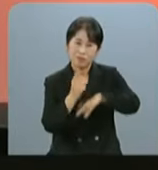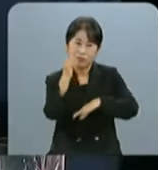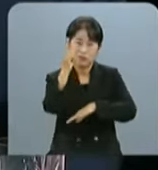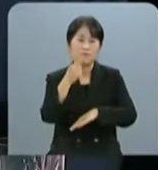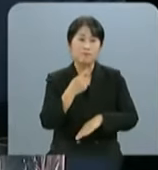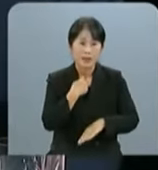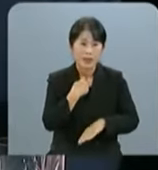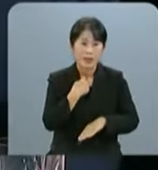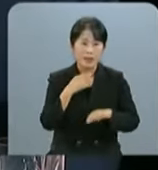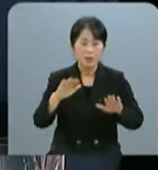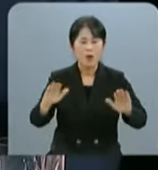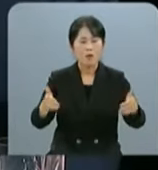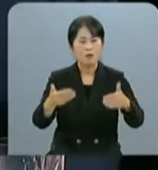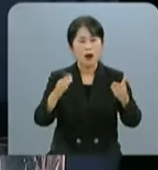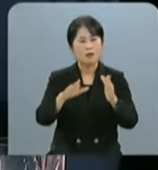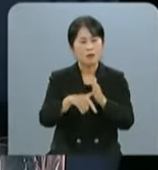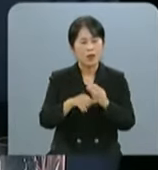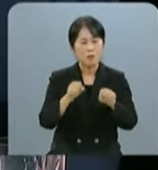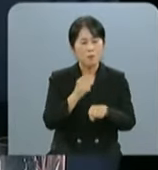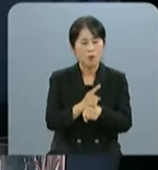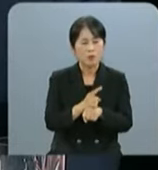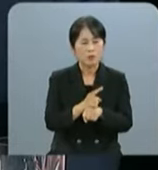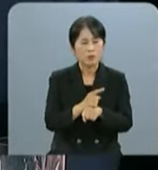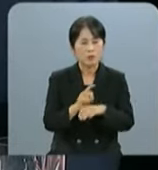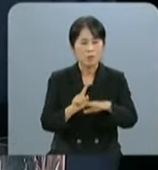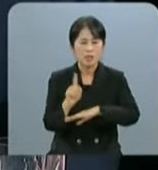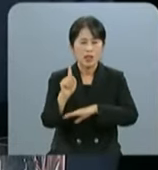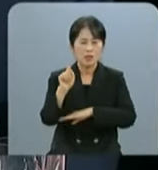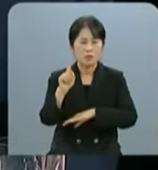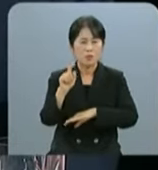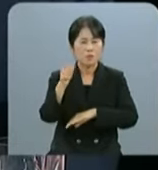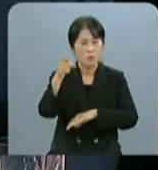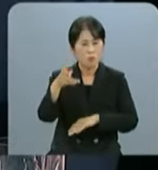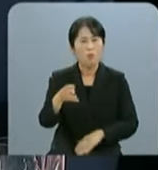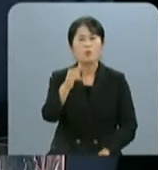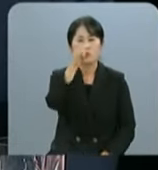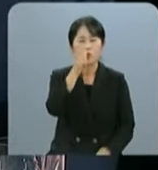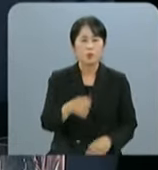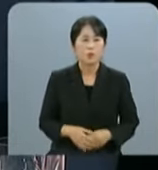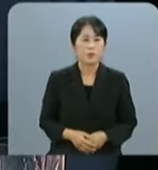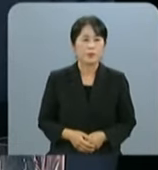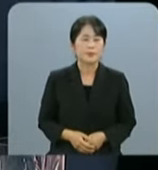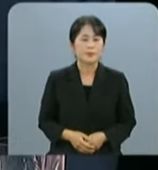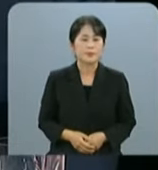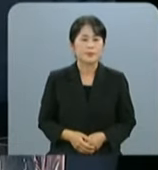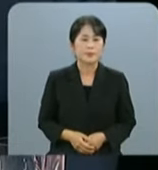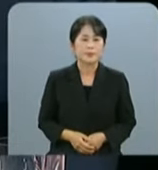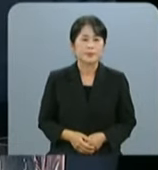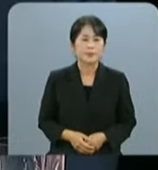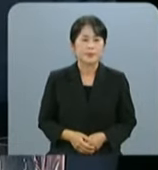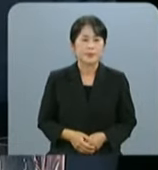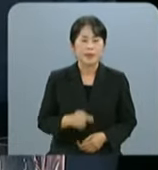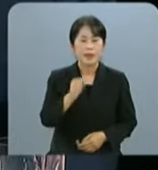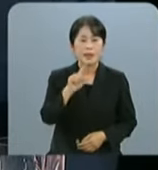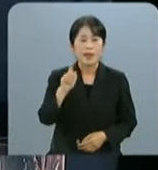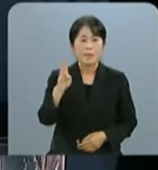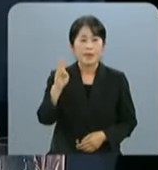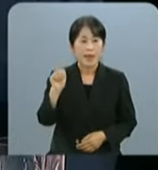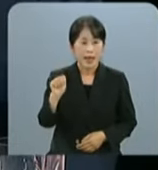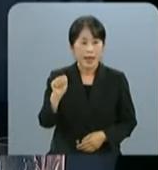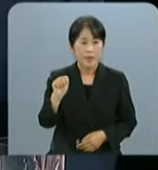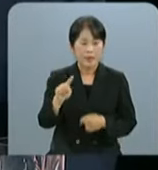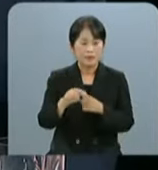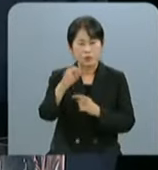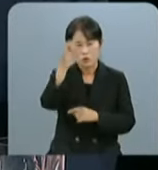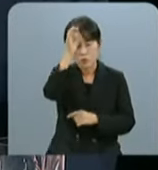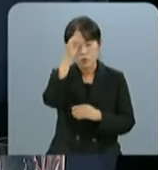이번 가을 들어왔고도 벌써 미사일 실험을 여러 차례 했고, 그 SLBM은 굉장히